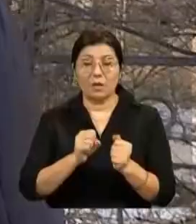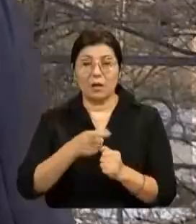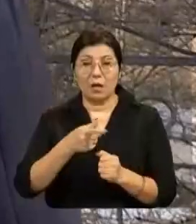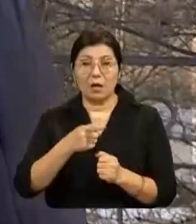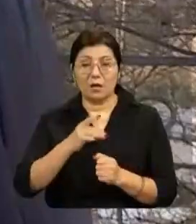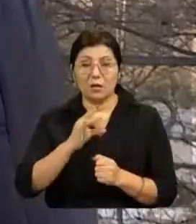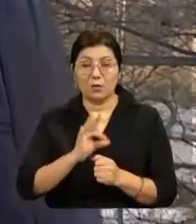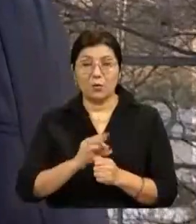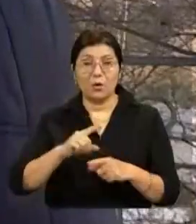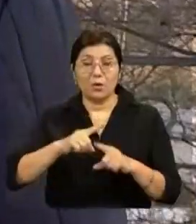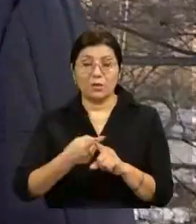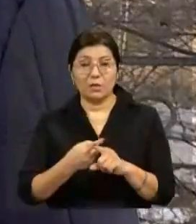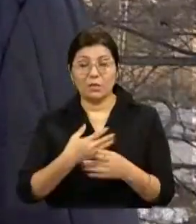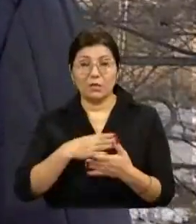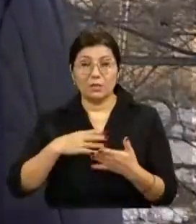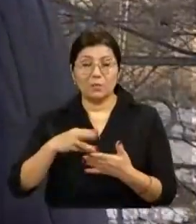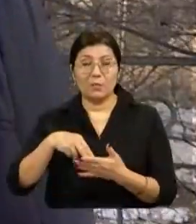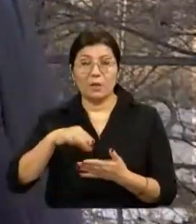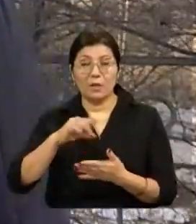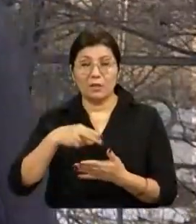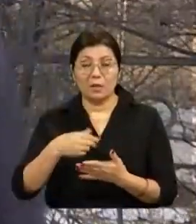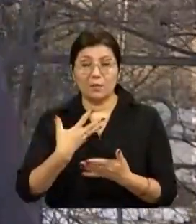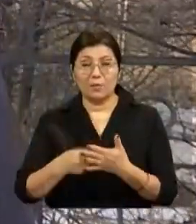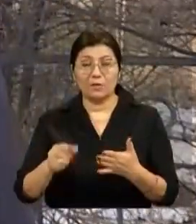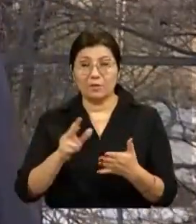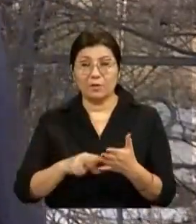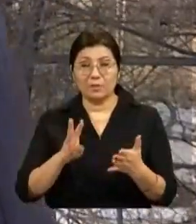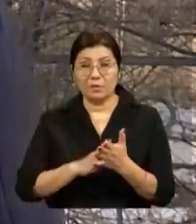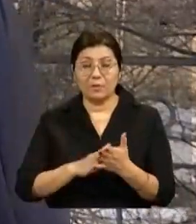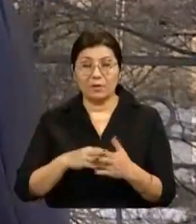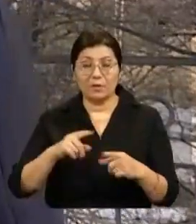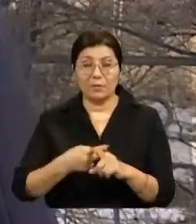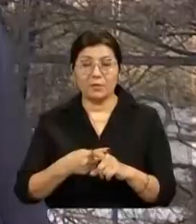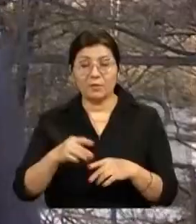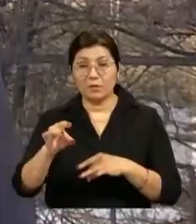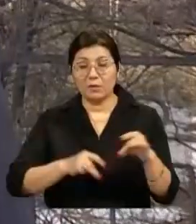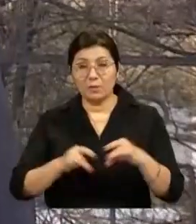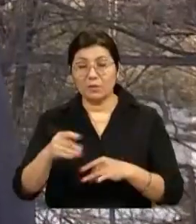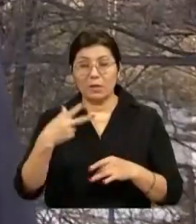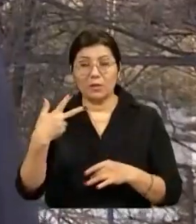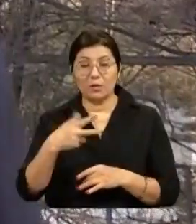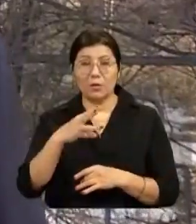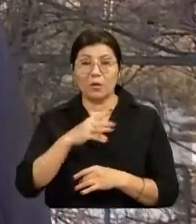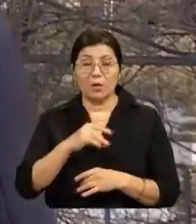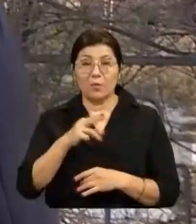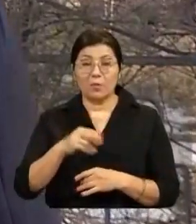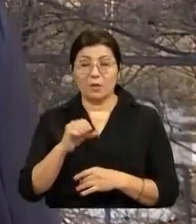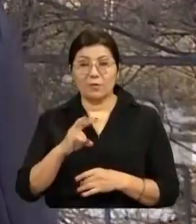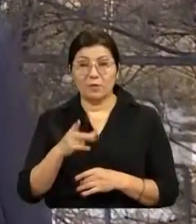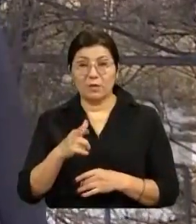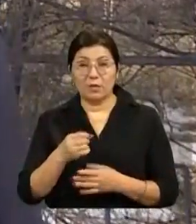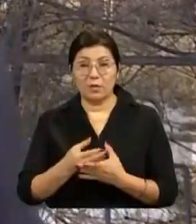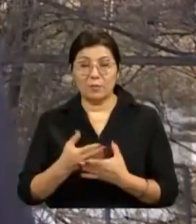сельскохозяйственной техники и агрегатов. Было закуплено 79 единиц техники на сумму более 3 миллиардов тенге. Формированием